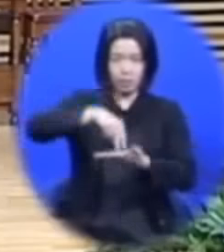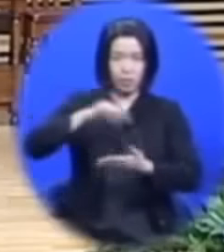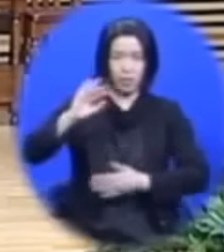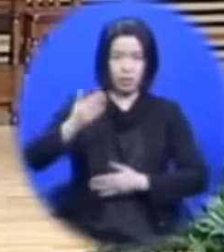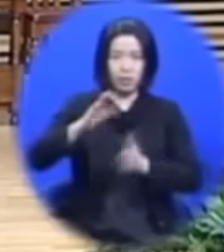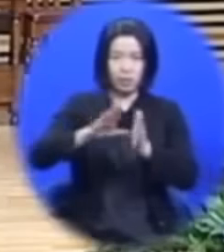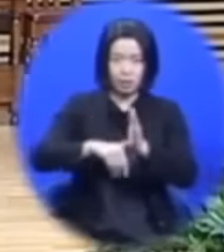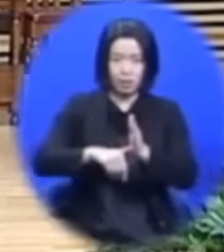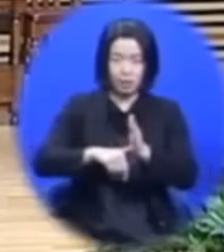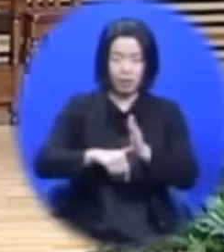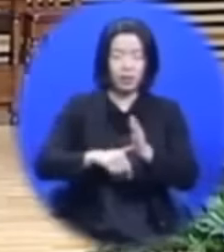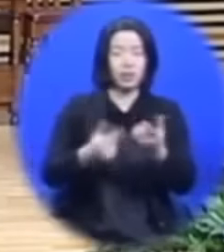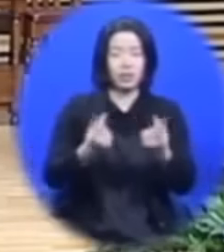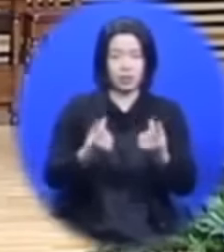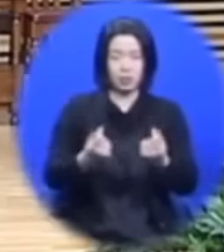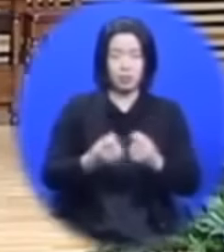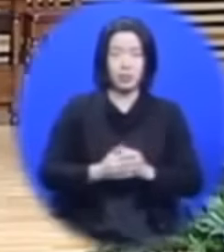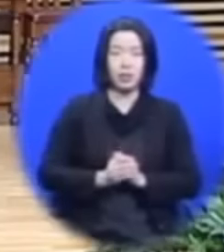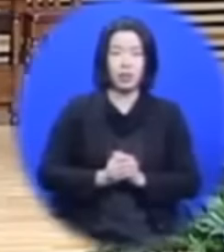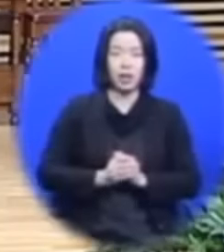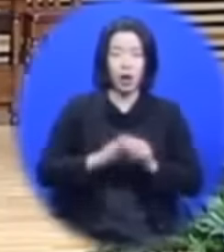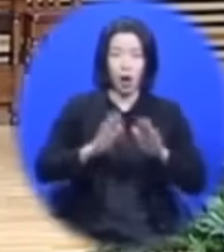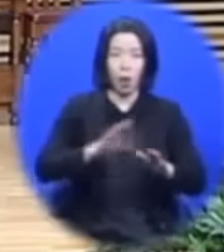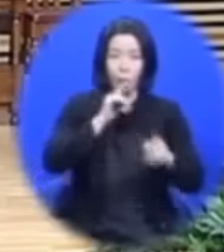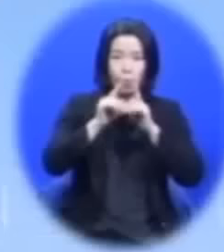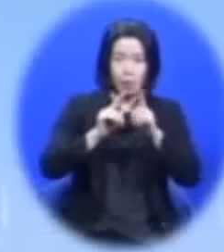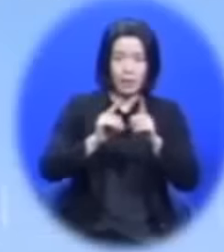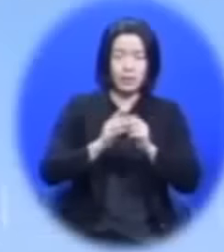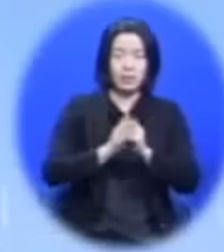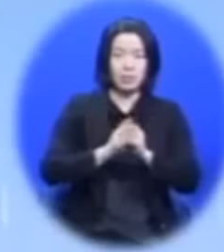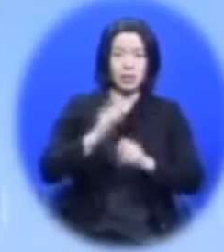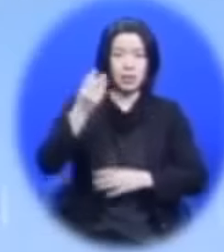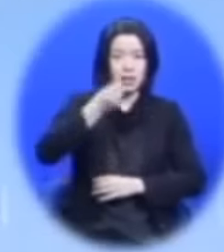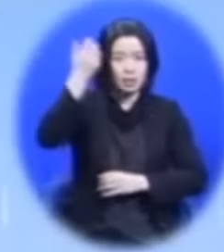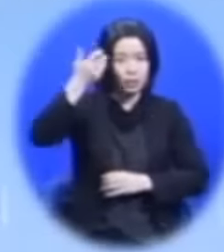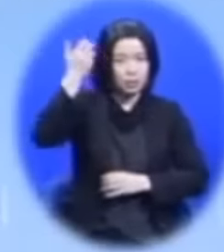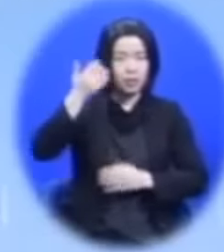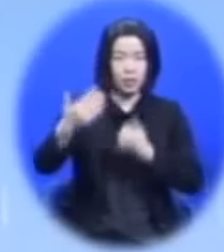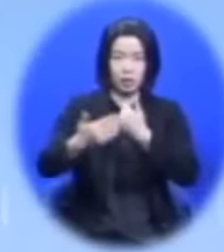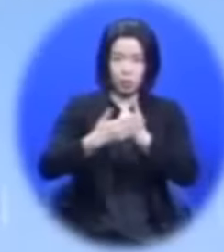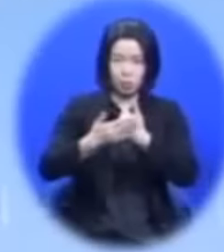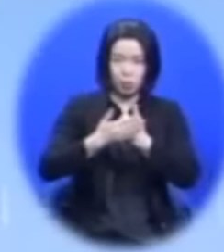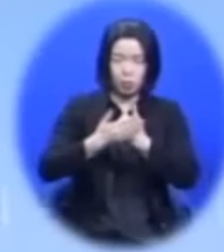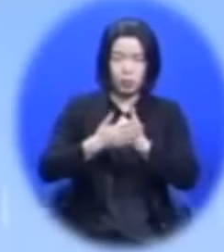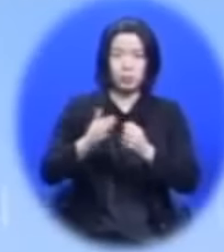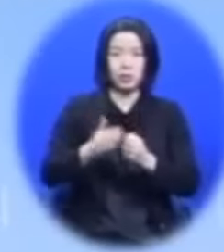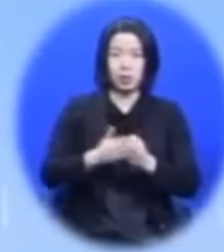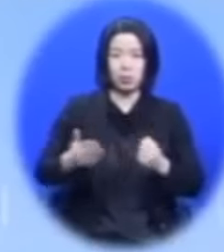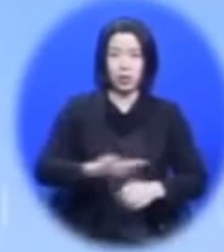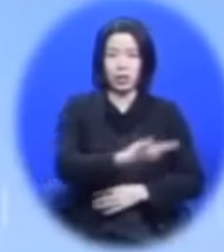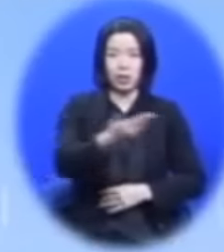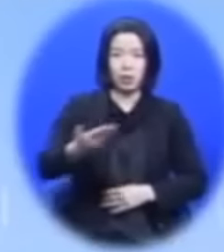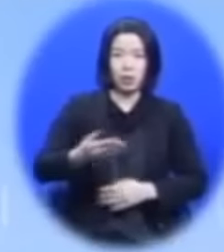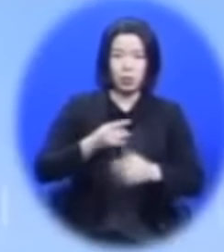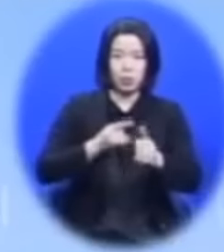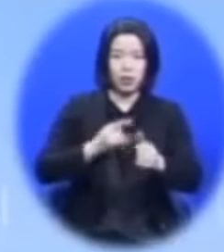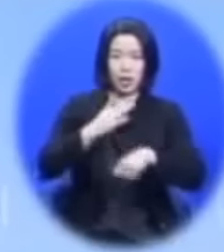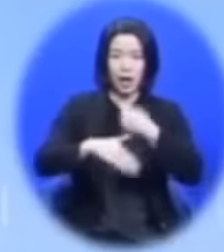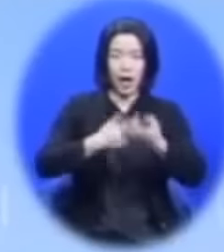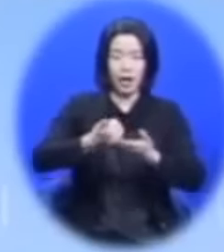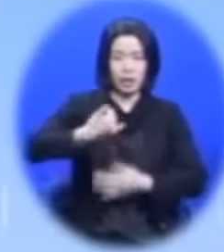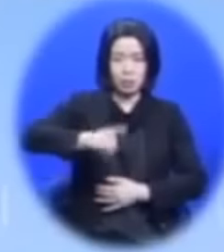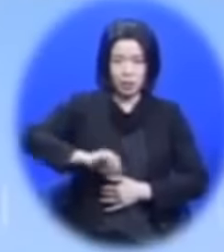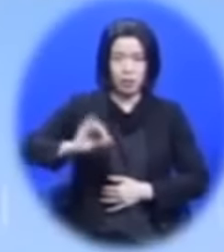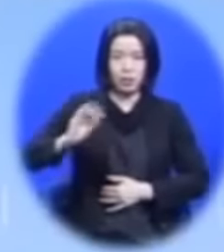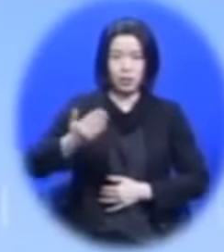됐다고 생각합니다. 오늘 말씀이 성령의 도우심으로 여러분들에게 정말 하나님의 자녀가